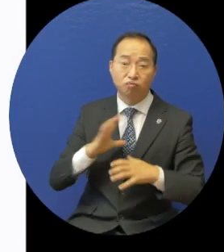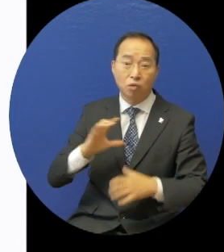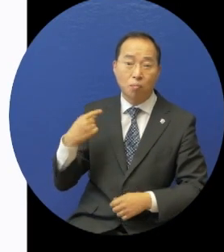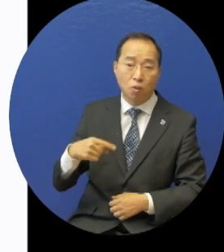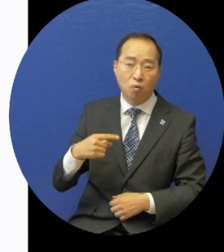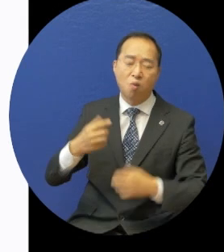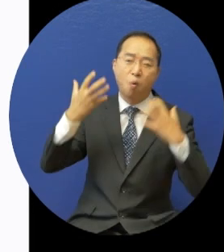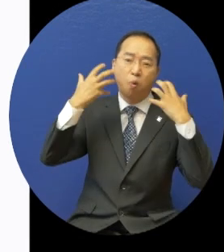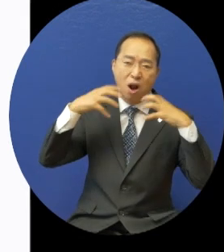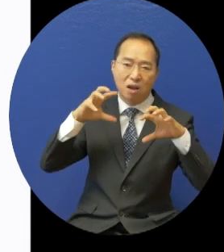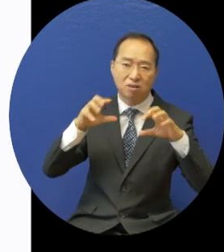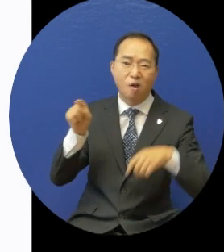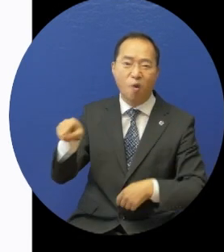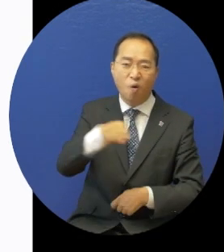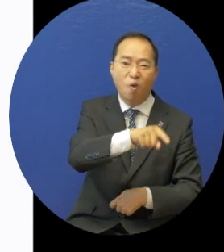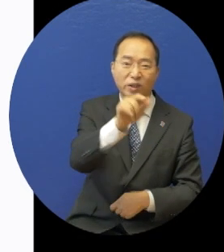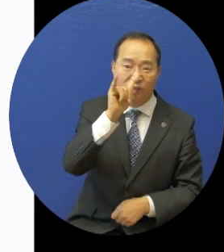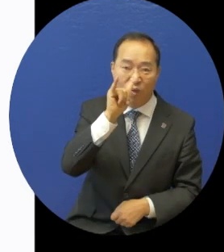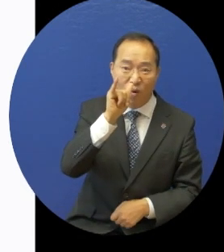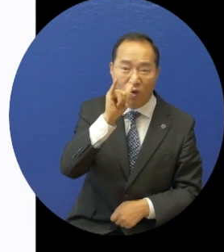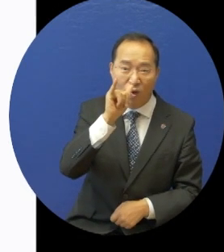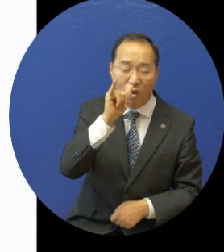당연한 으뜸은 호랑이였습니다. 그래서